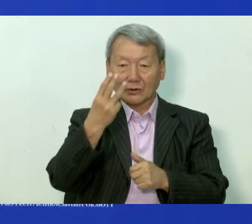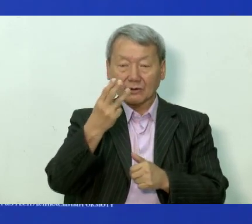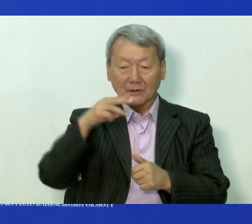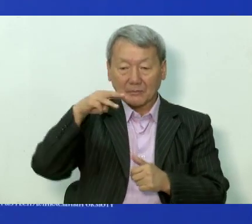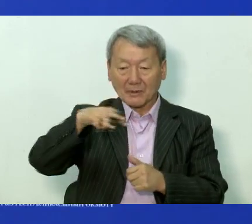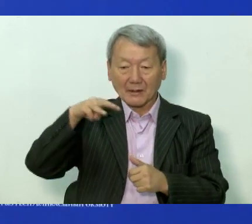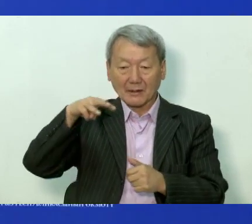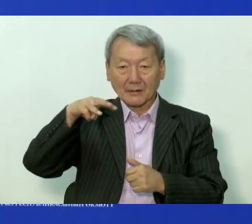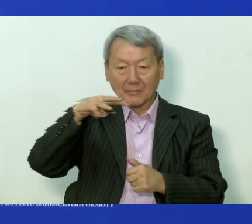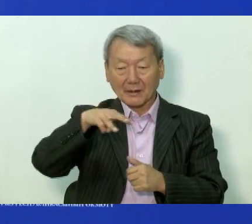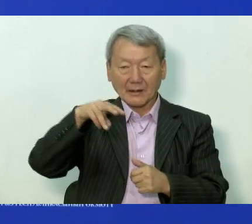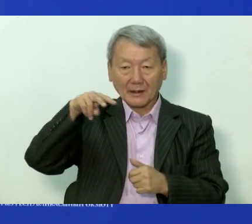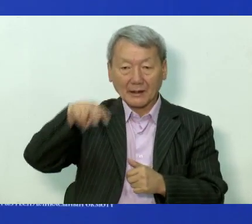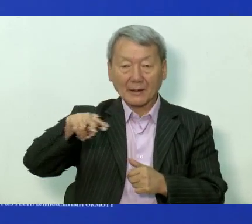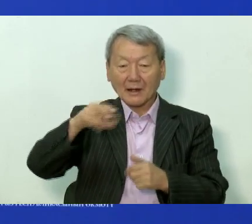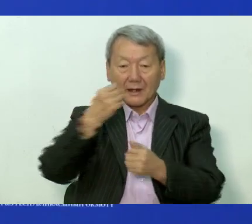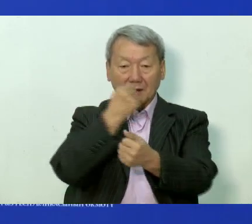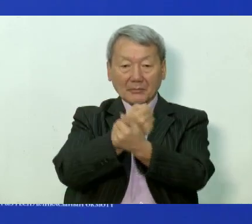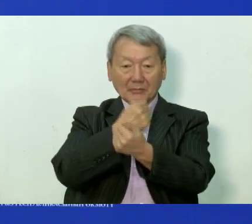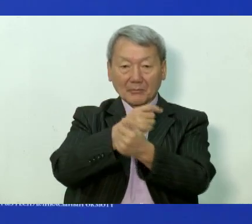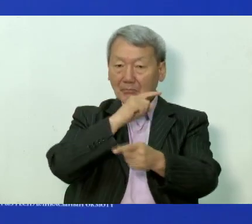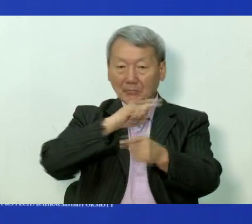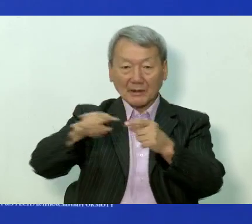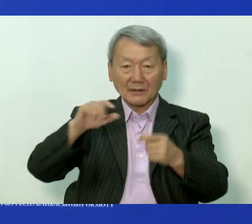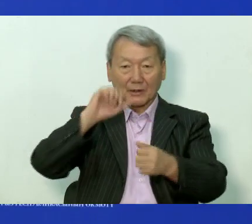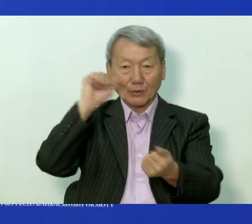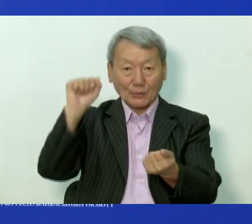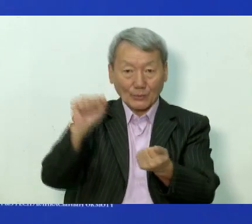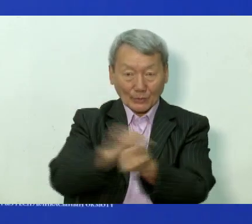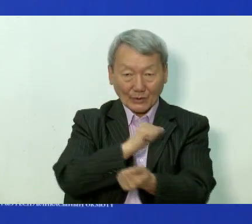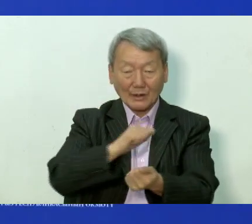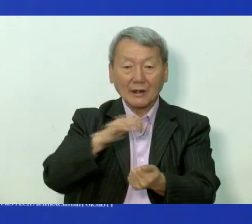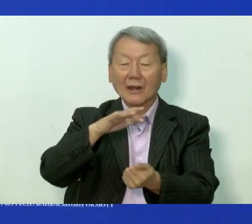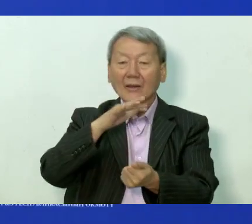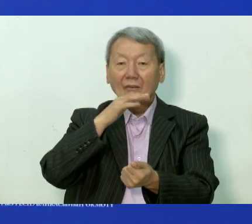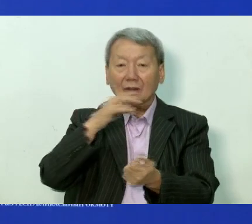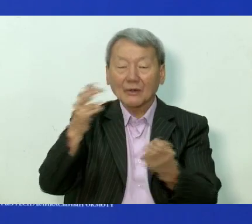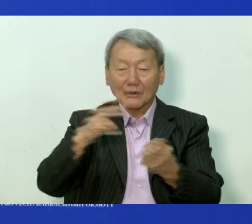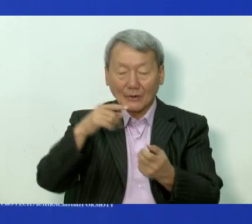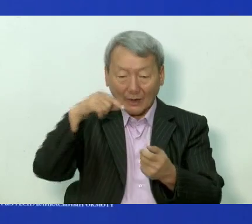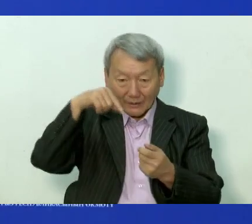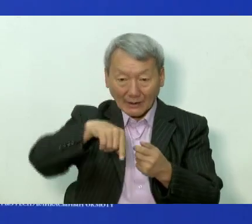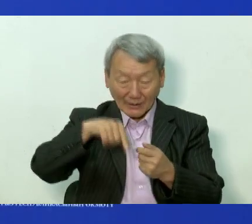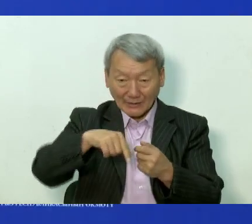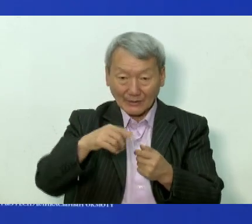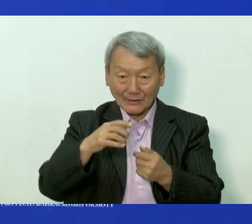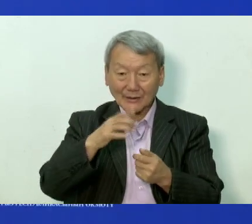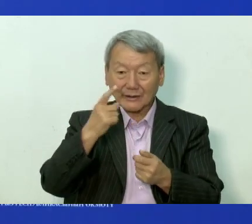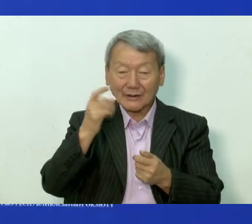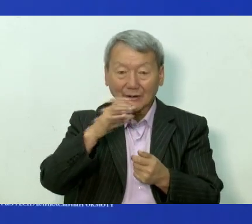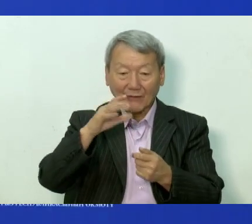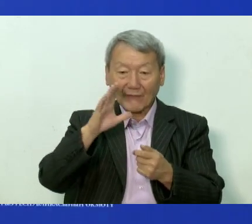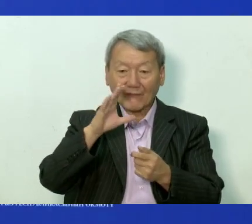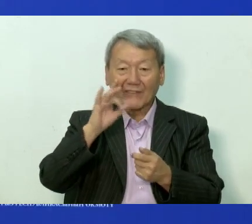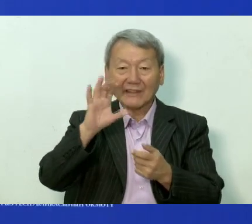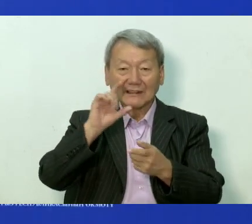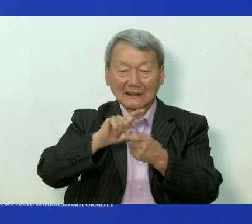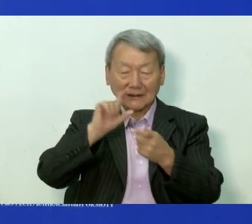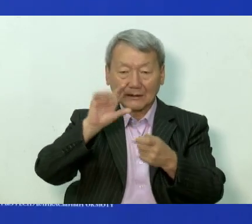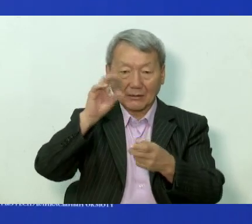мл. Так как спирт быстро высыхает, и нужно время, чтобы погибли в это время вирусы.